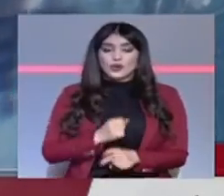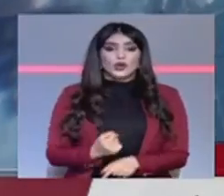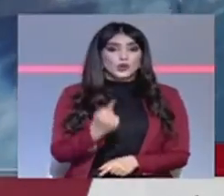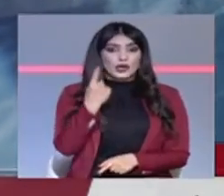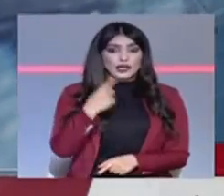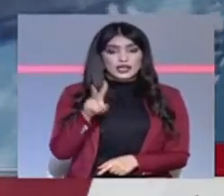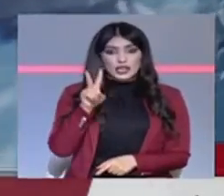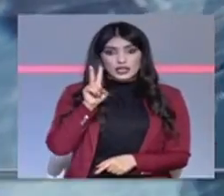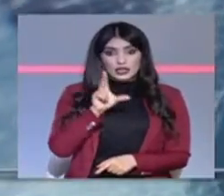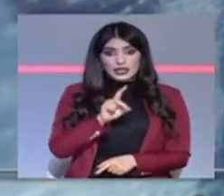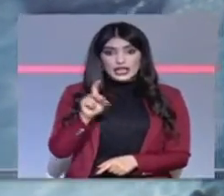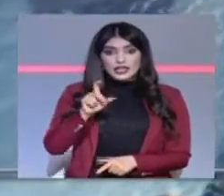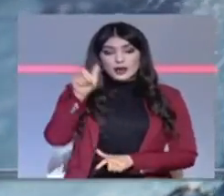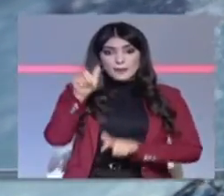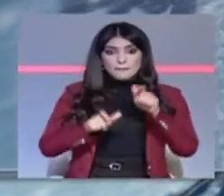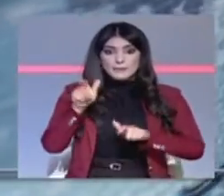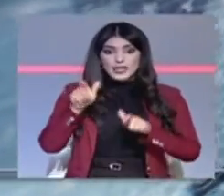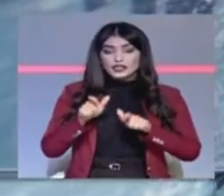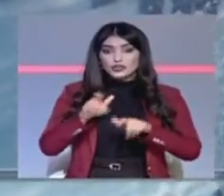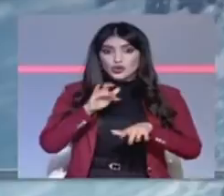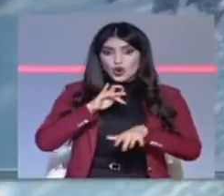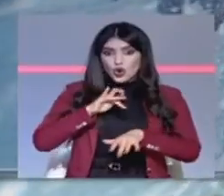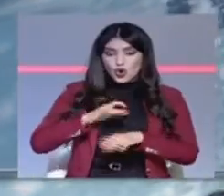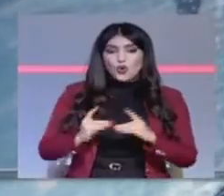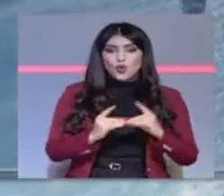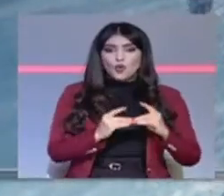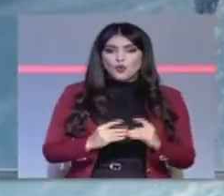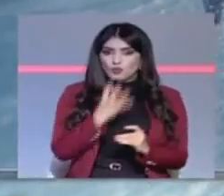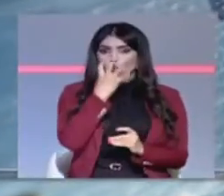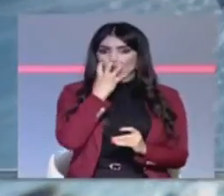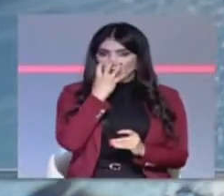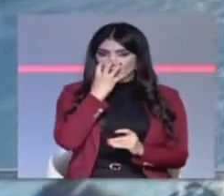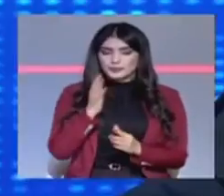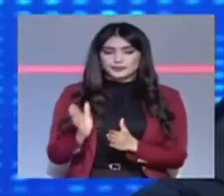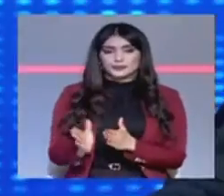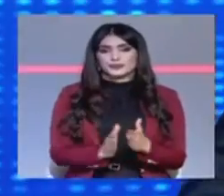وثلاثون مصابا تحت التنفس الاصطناعيه